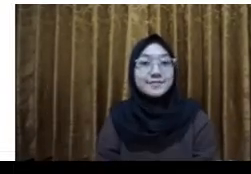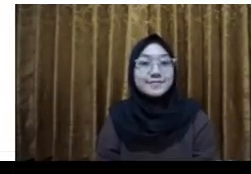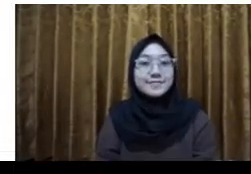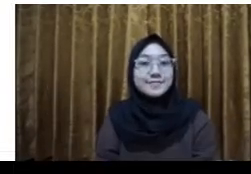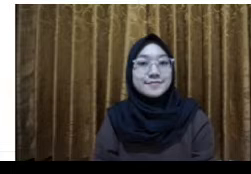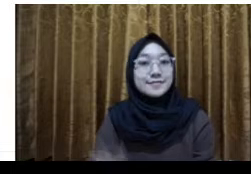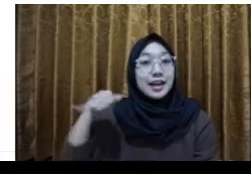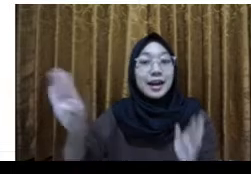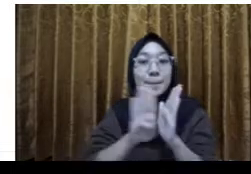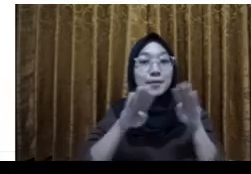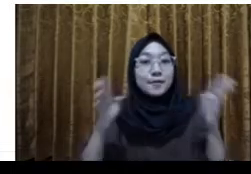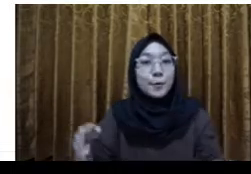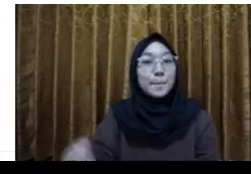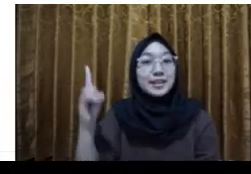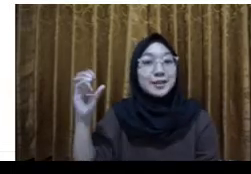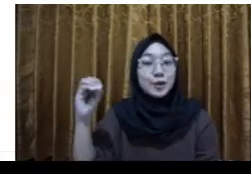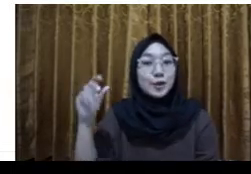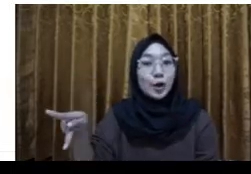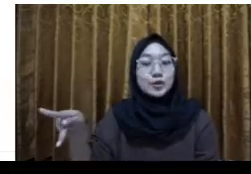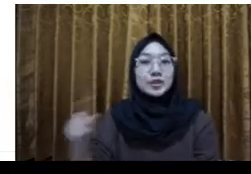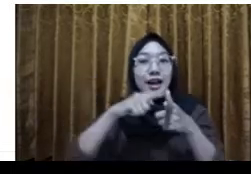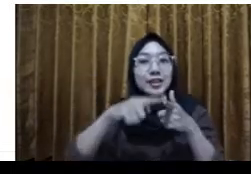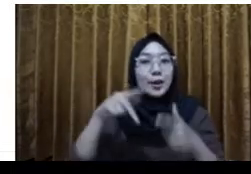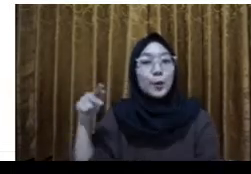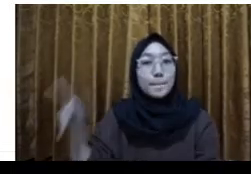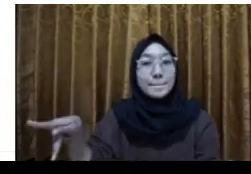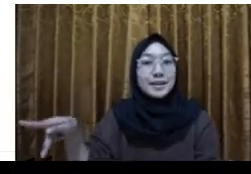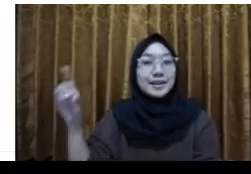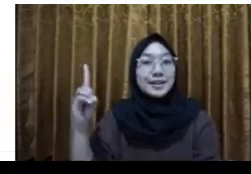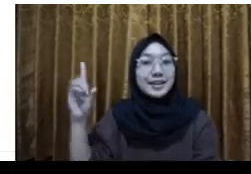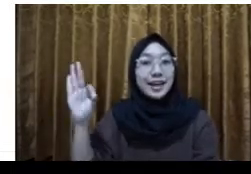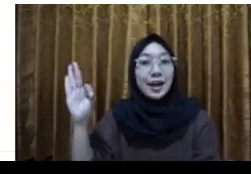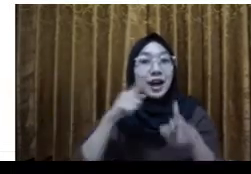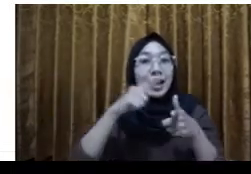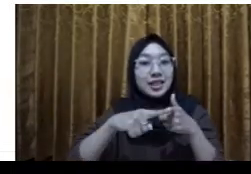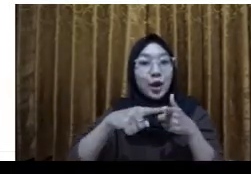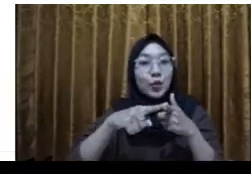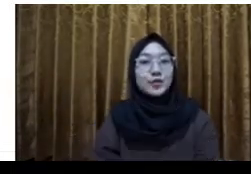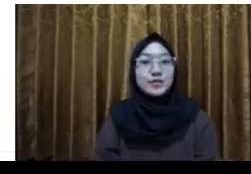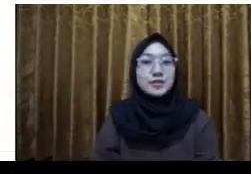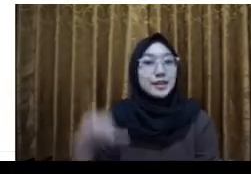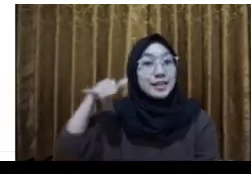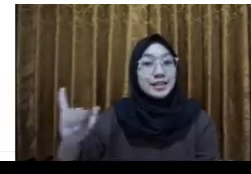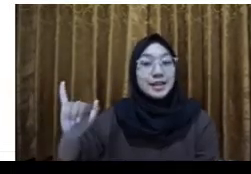PDF ataupun juga JPG ya, atau image itu biasanya.